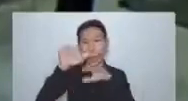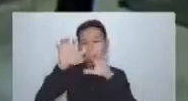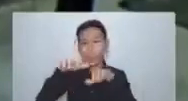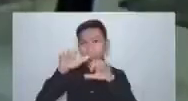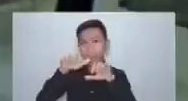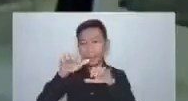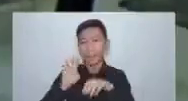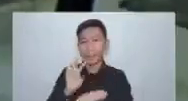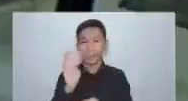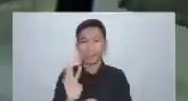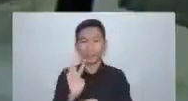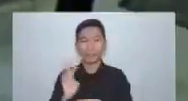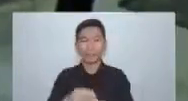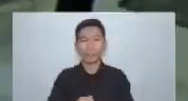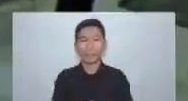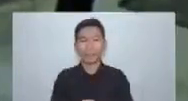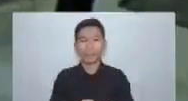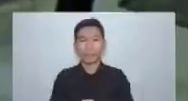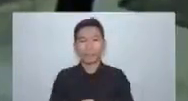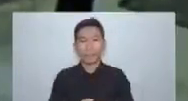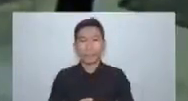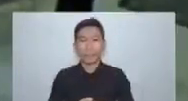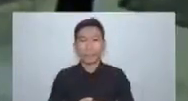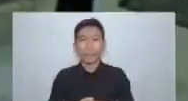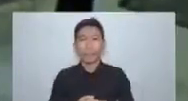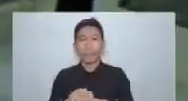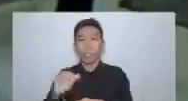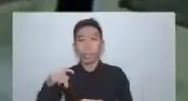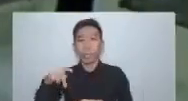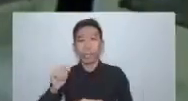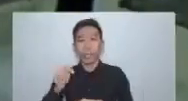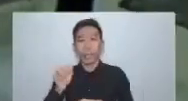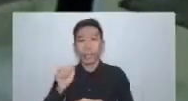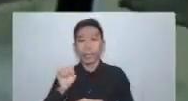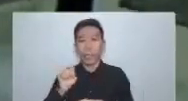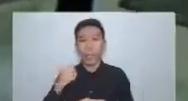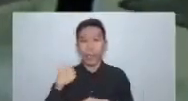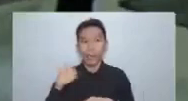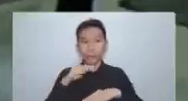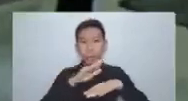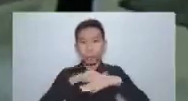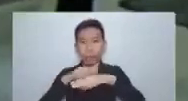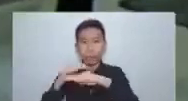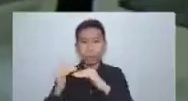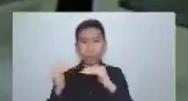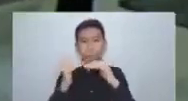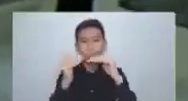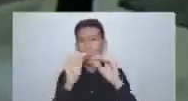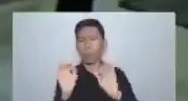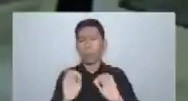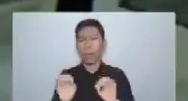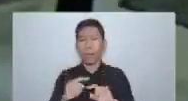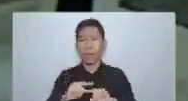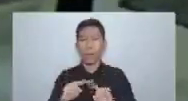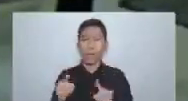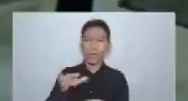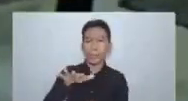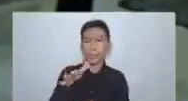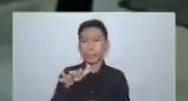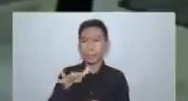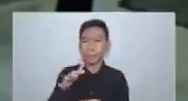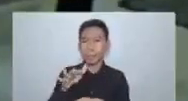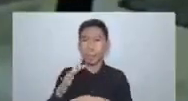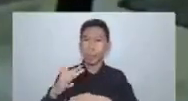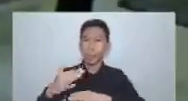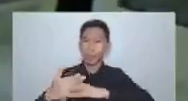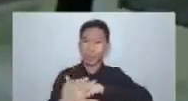bagong low pressure area east of Visayas sa labas ng PAR. Ganun din po sa mga rainfall advisories na maaaring ilabas ng PAGASA sa